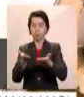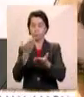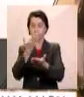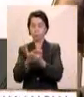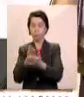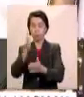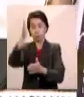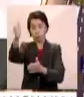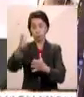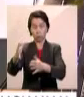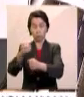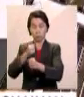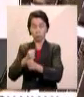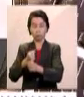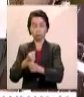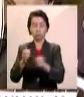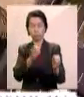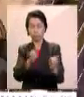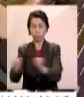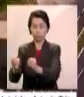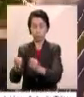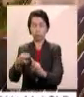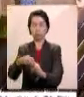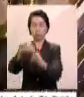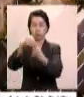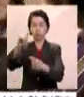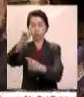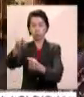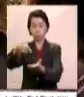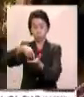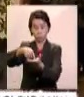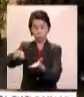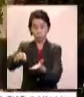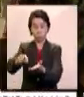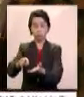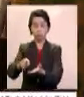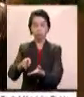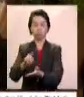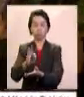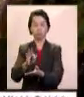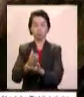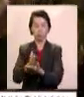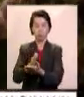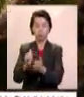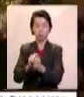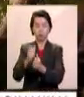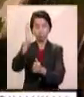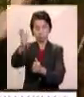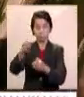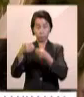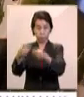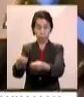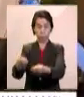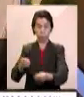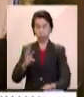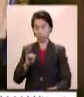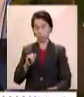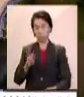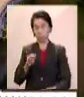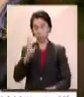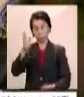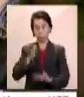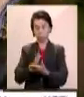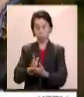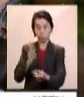yang bakal diperolehi oleh penganjur terutama soal bayaran fee sanksi yang bakal dikenakan. PSM berharap fee sanksi